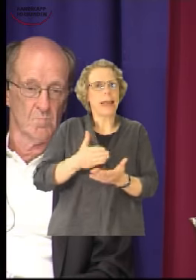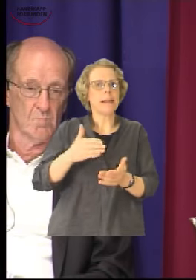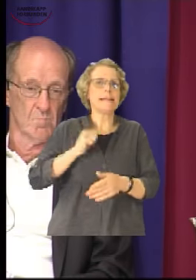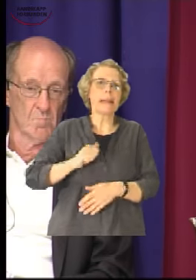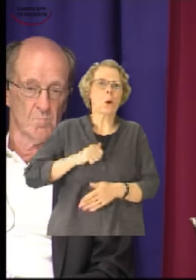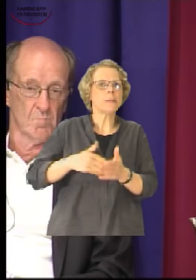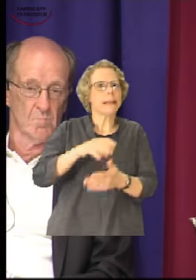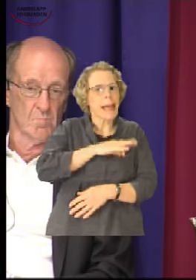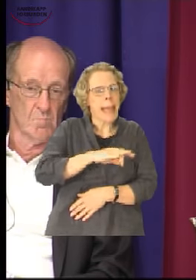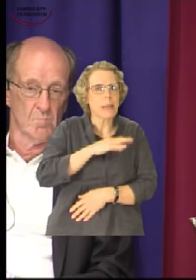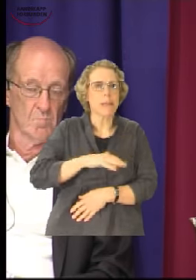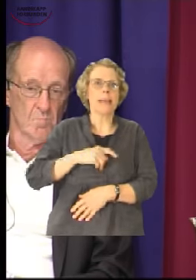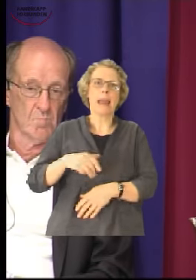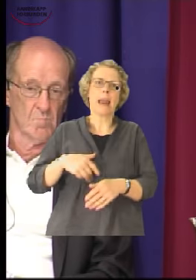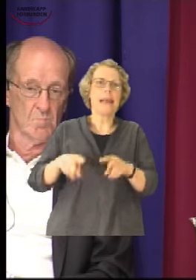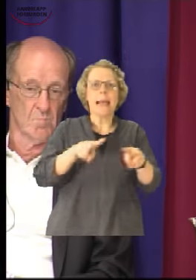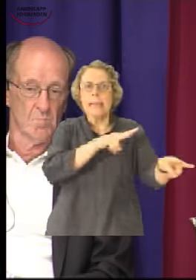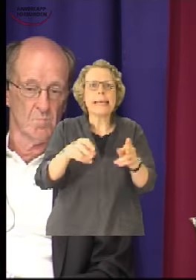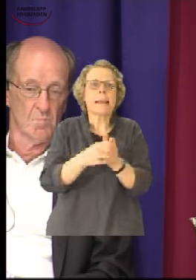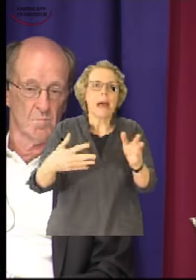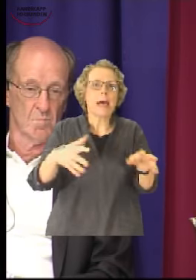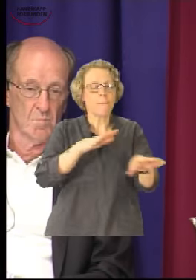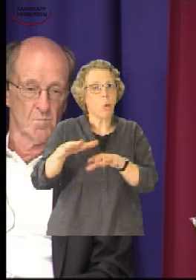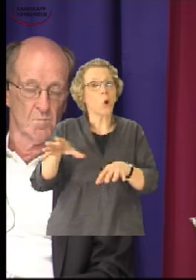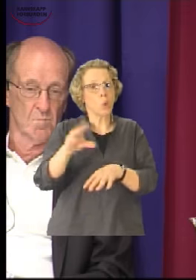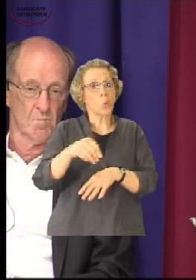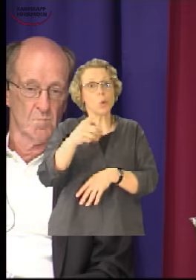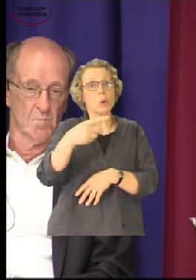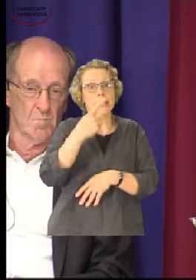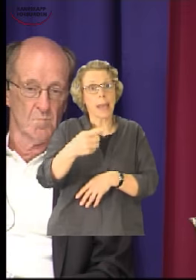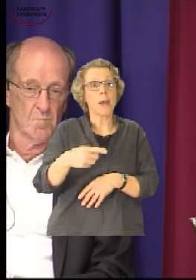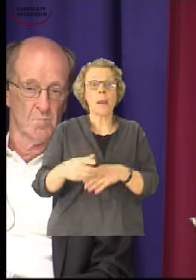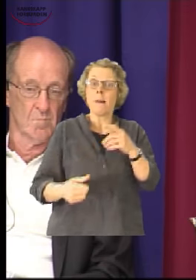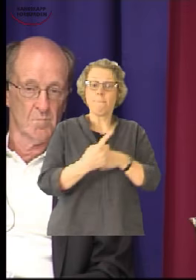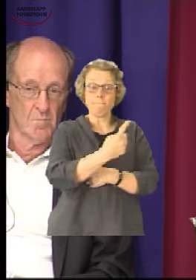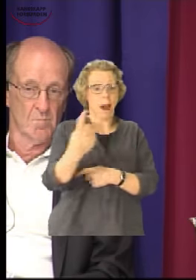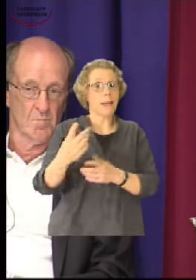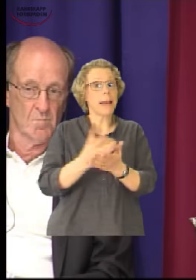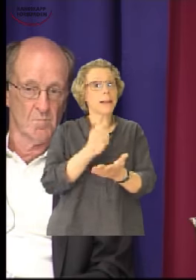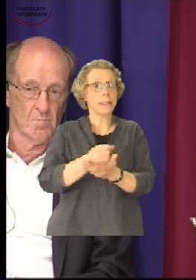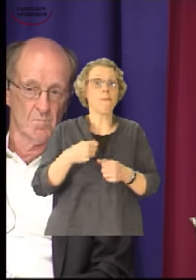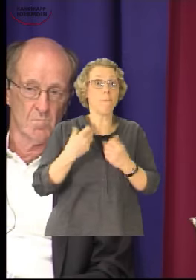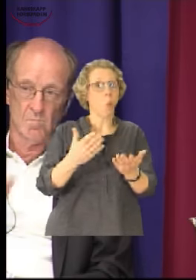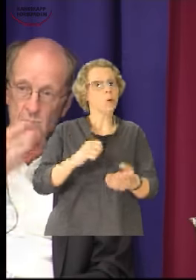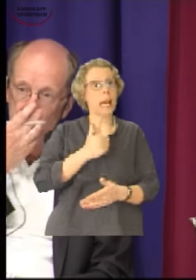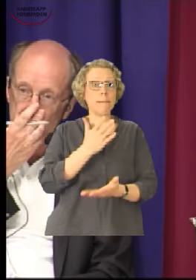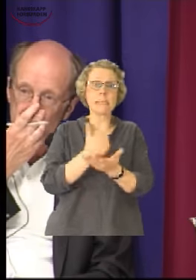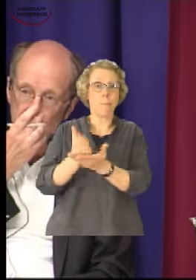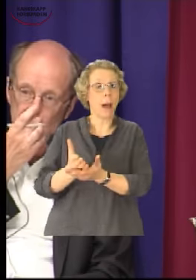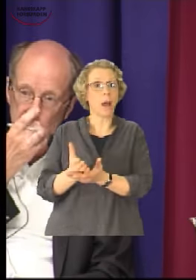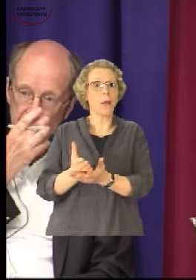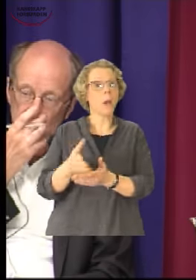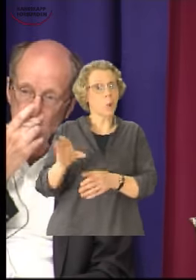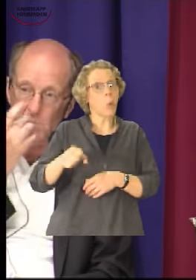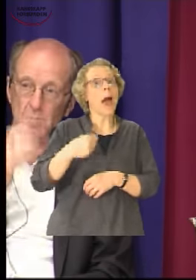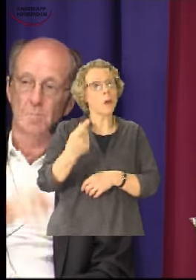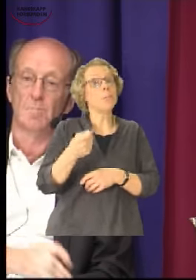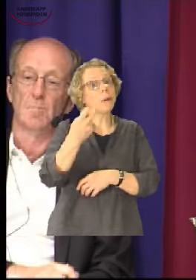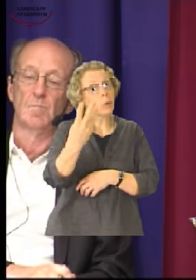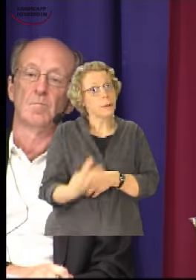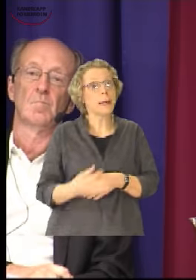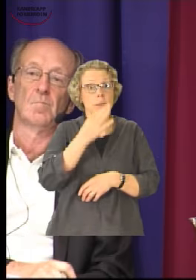till en likvärdig vård, där säger du att ja, det är upp till landstingen att bestämma. Och det är ju lite grann så att man, då är det en prioriteringsfråga. Och då visar